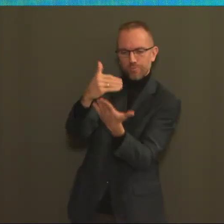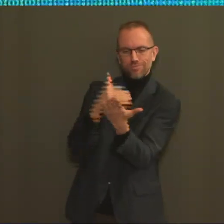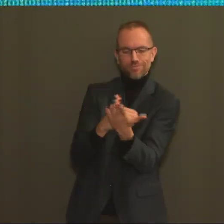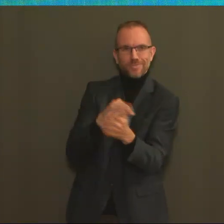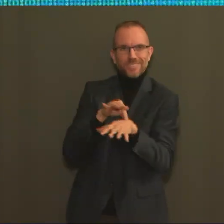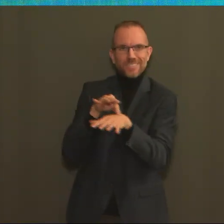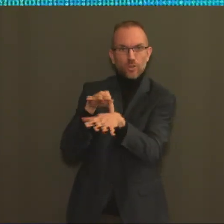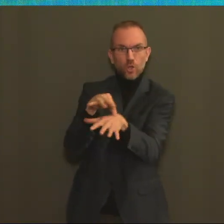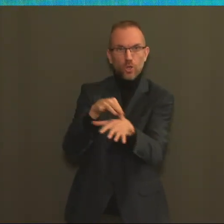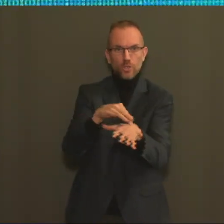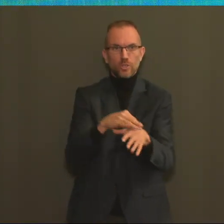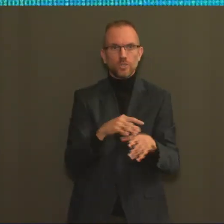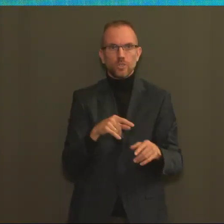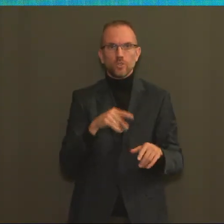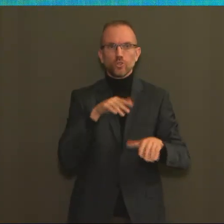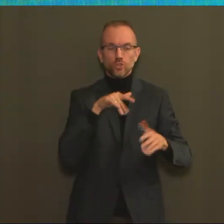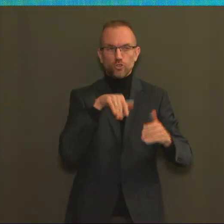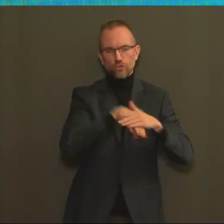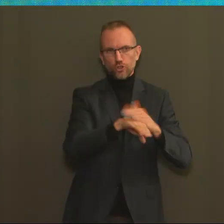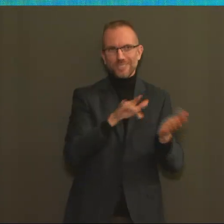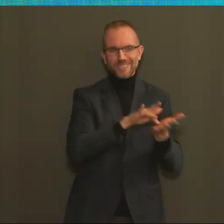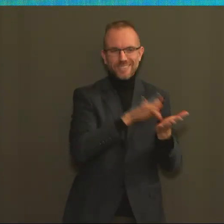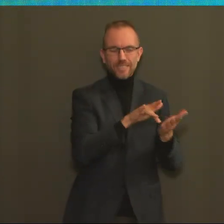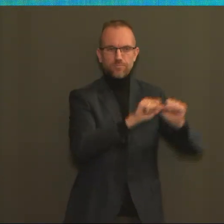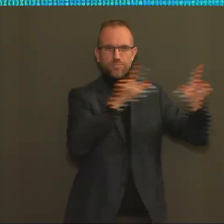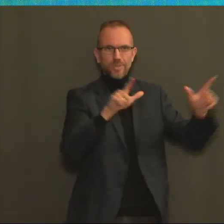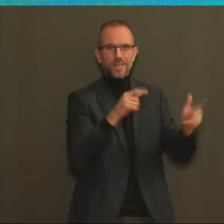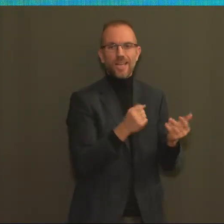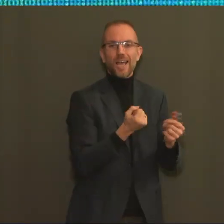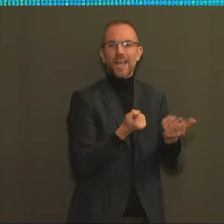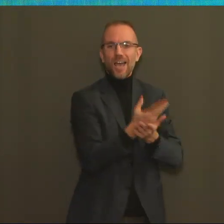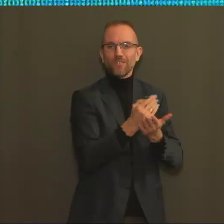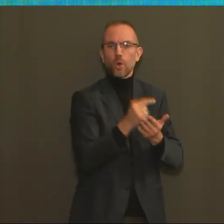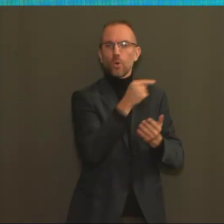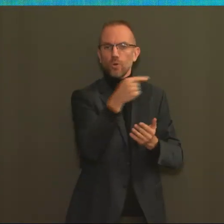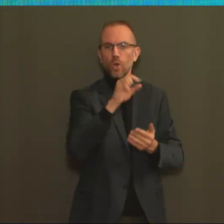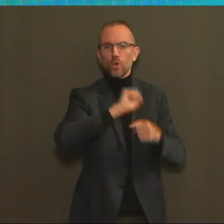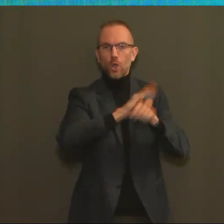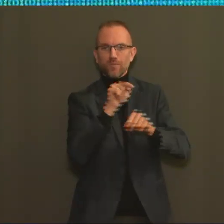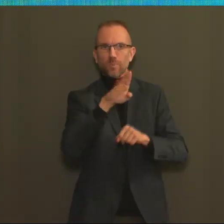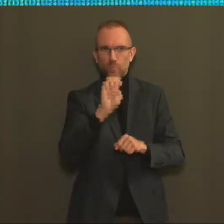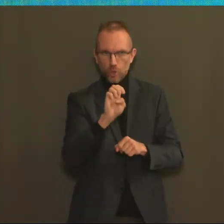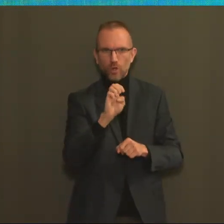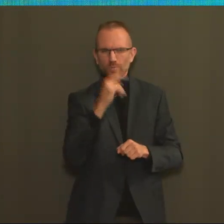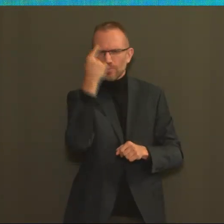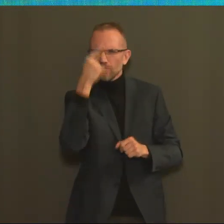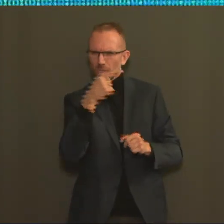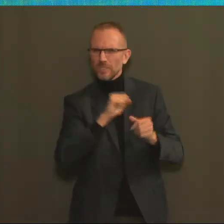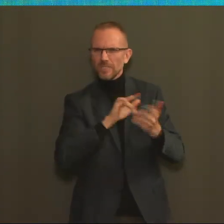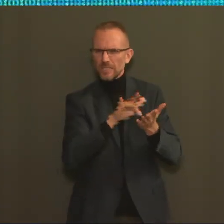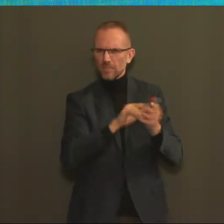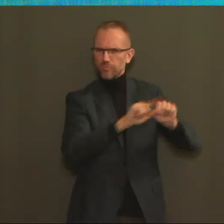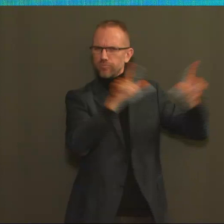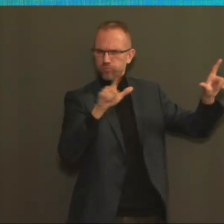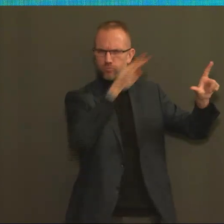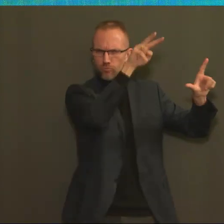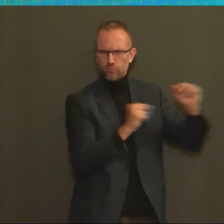en vol coronavirus gevoel connaissez eren pro led principe